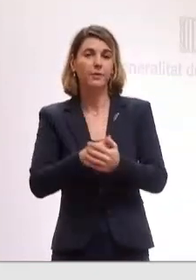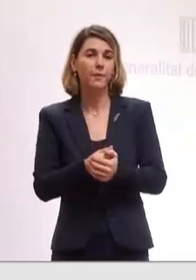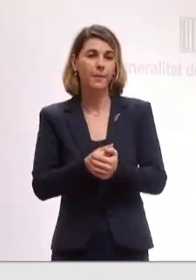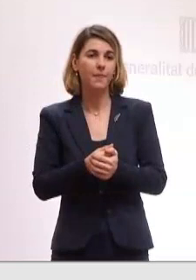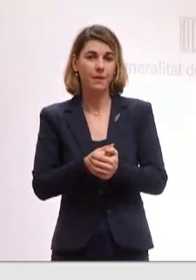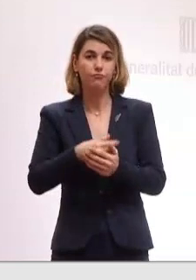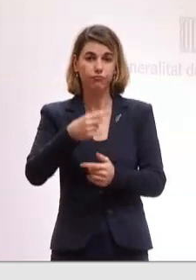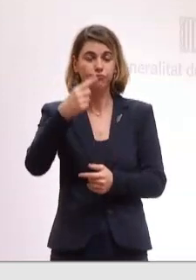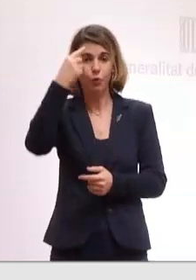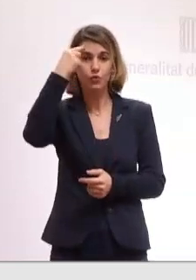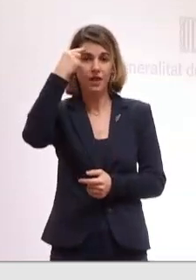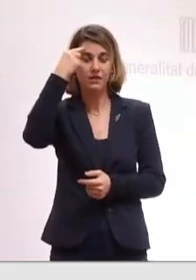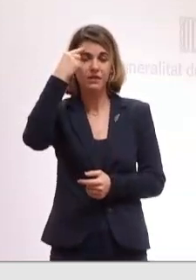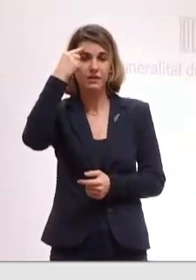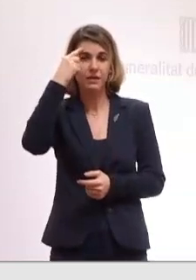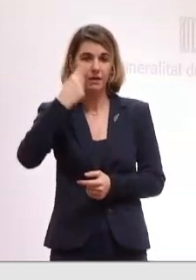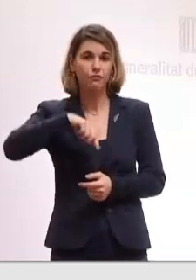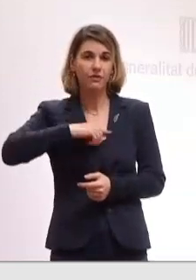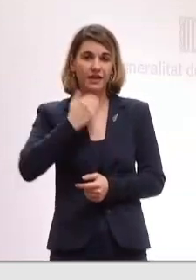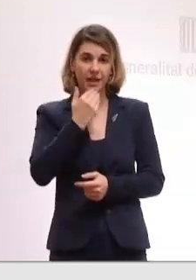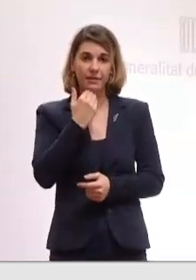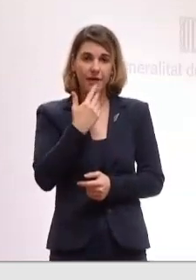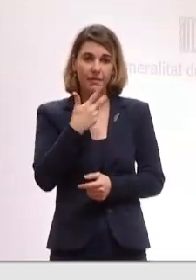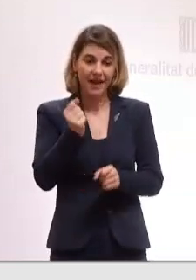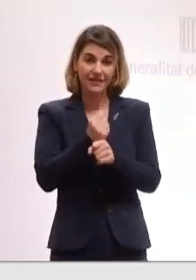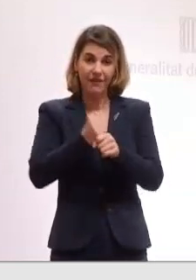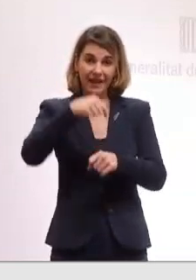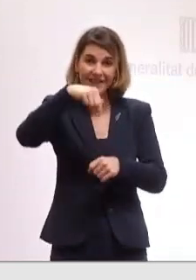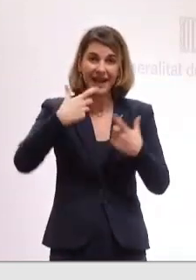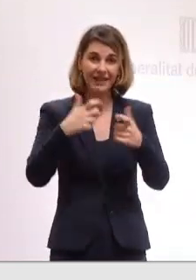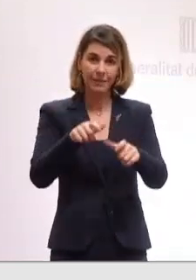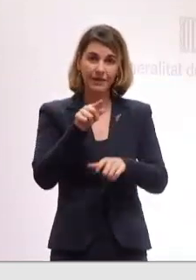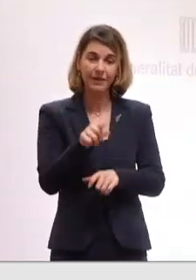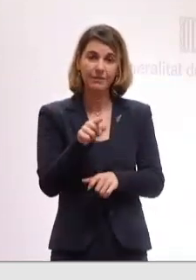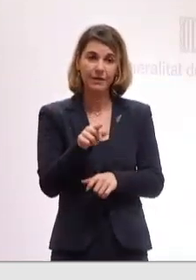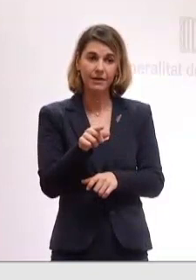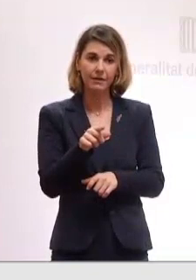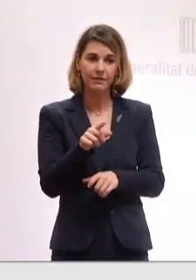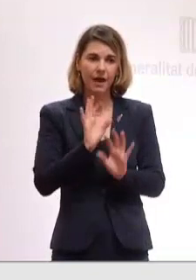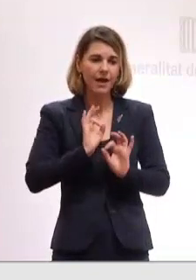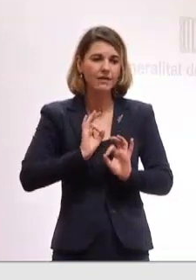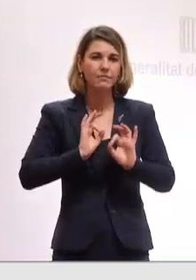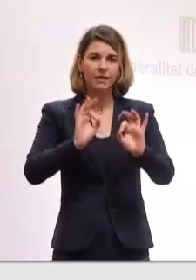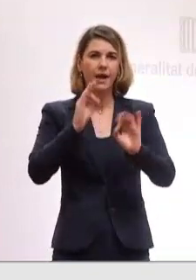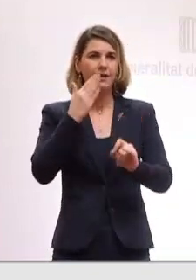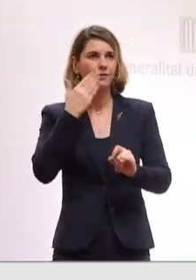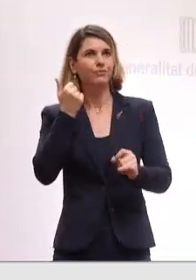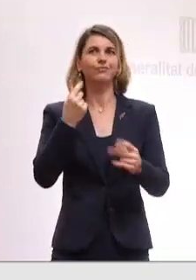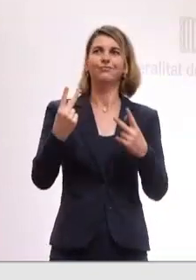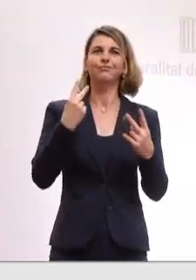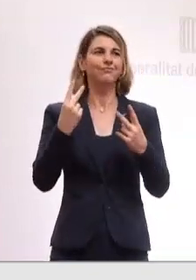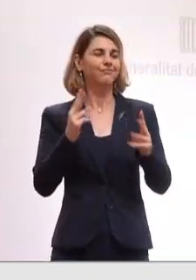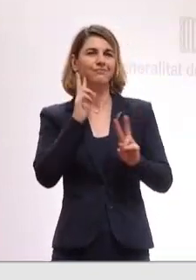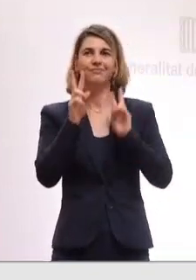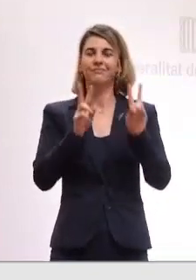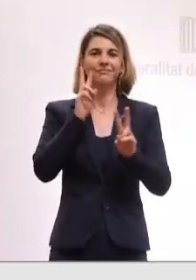amb molta consciència de que les feines d'aquest departament no són d'especial lluïment, no són les